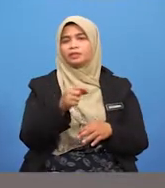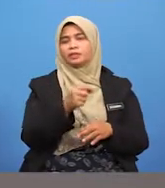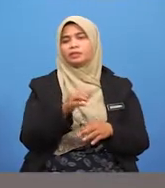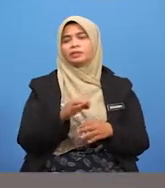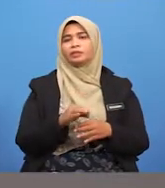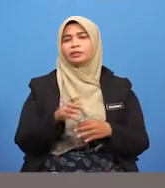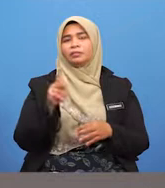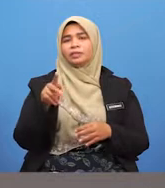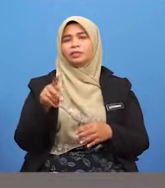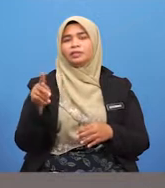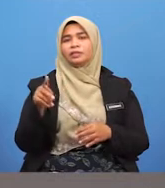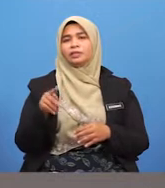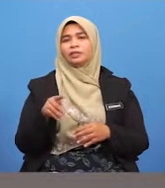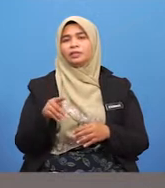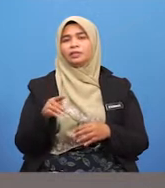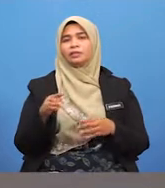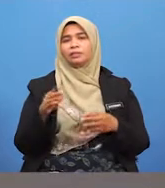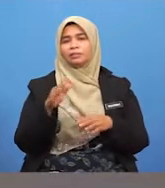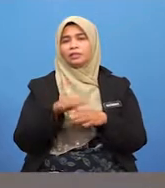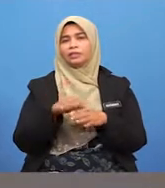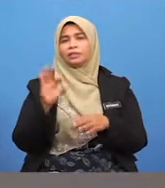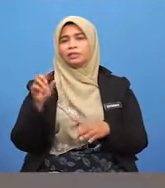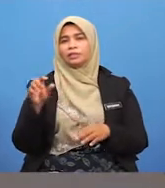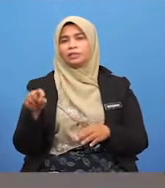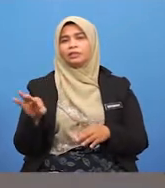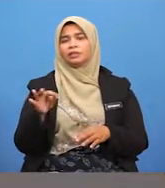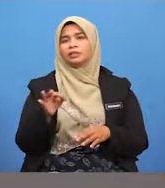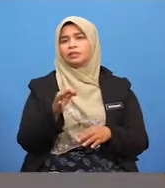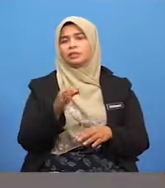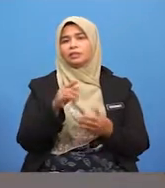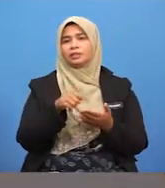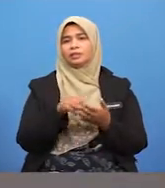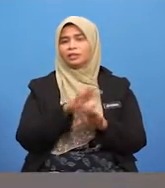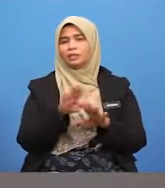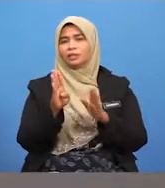pastikan pada jahitan ini tidak bertindak